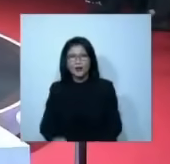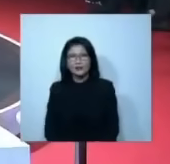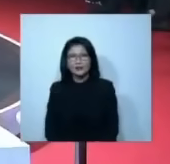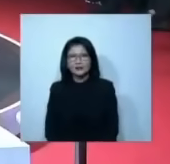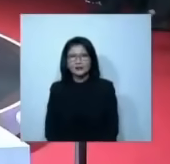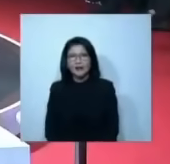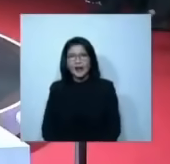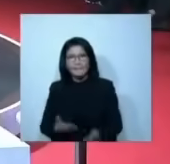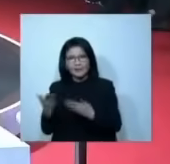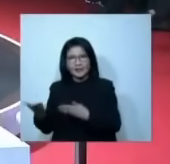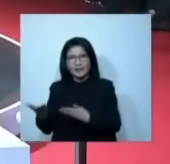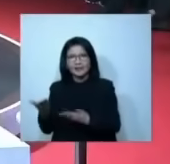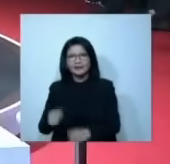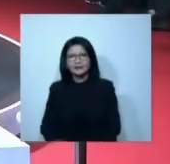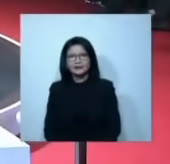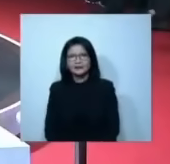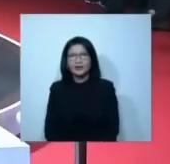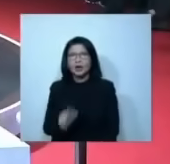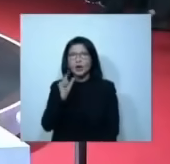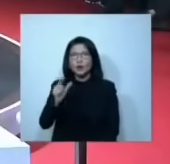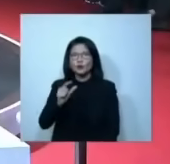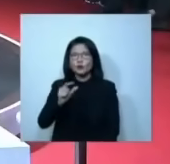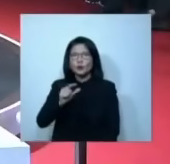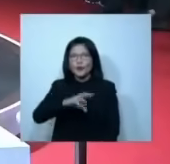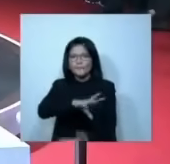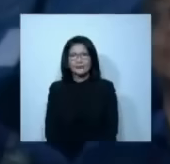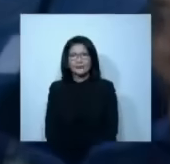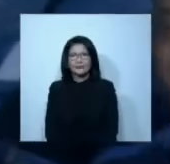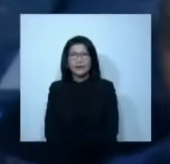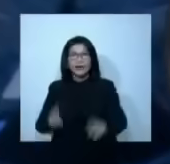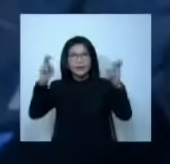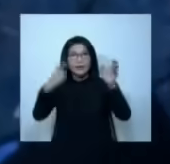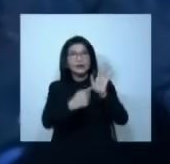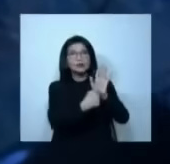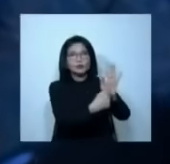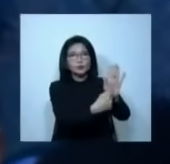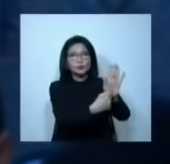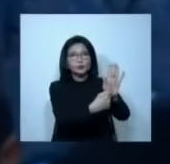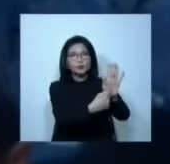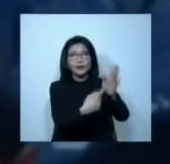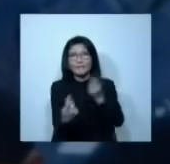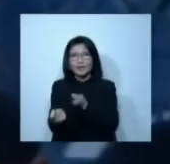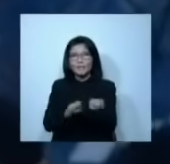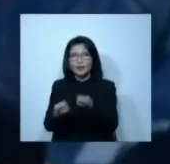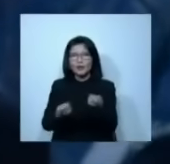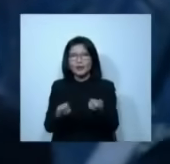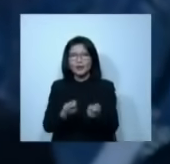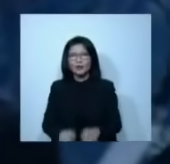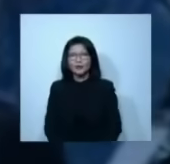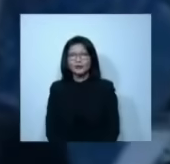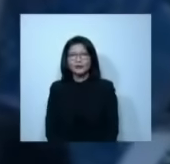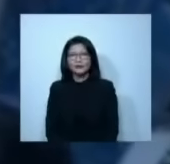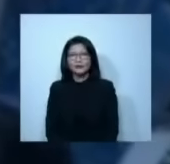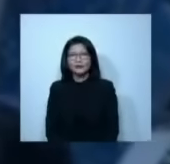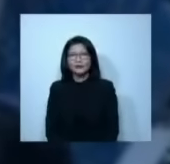debat muncul adalaiming ada attacking ada defens itu muncul merespon eh pertanyaan yang muncul dari